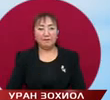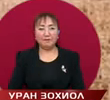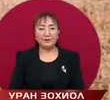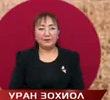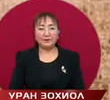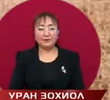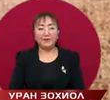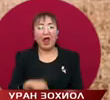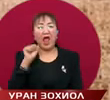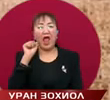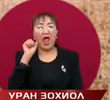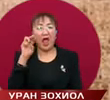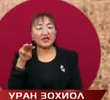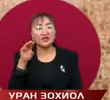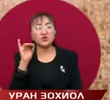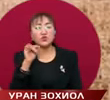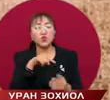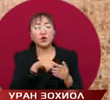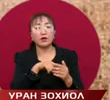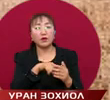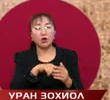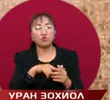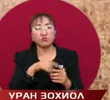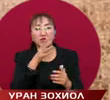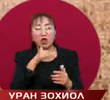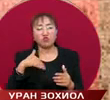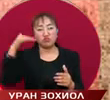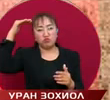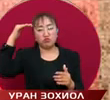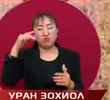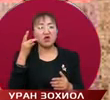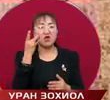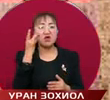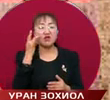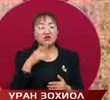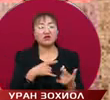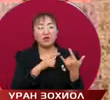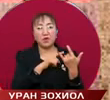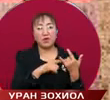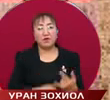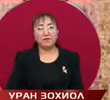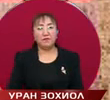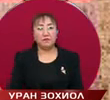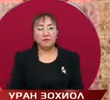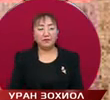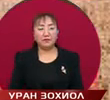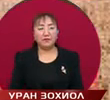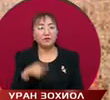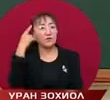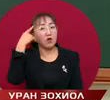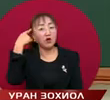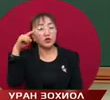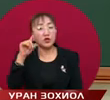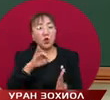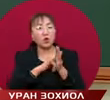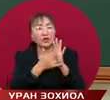За тэгэж нас бие гүйцсэн эр тэмээг хэлж байна. За зохиолоо утга санааг нь